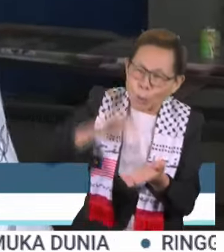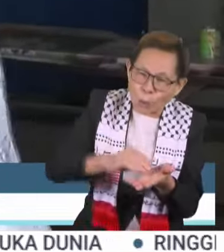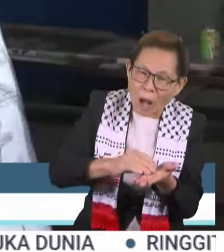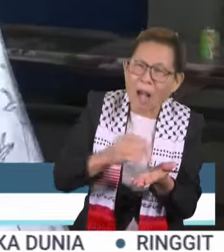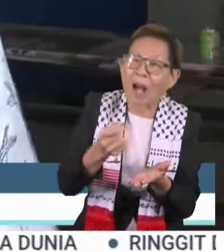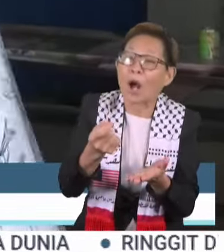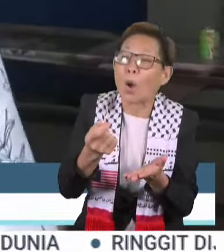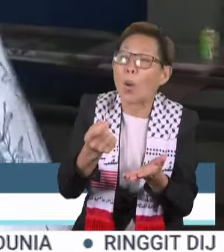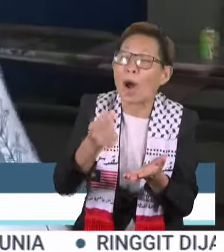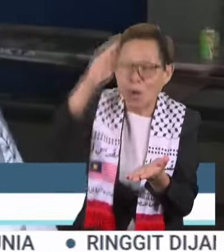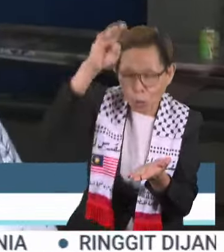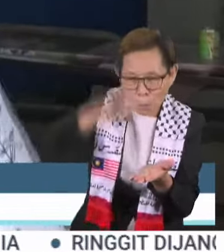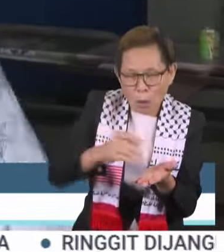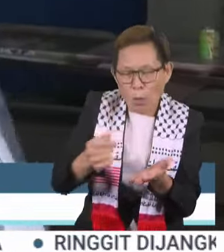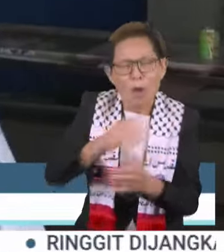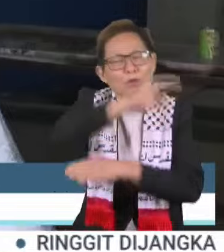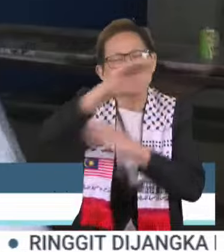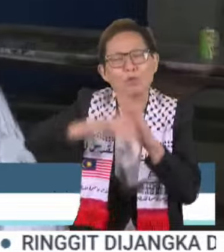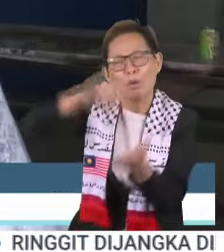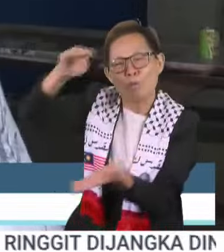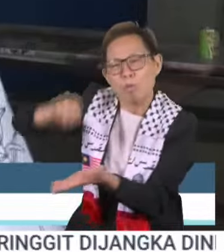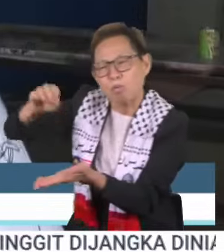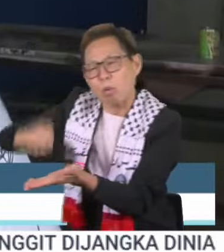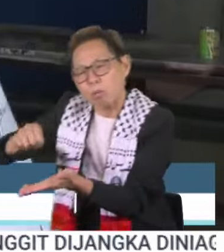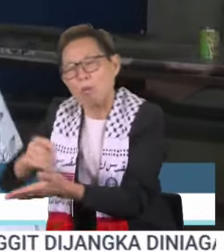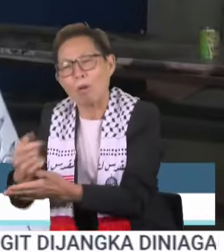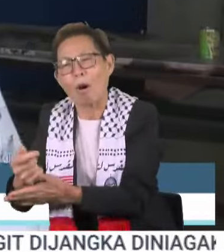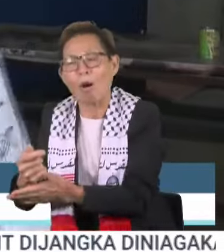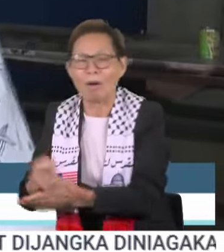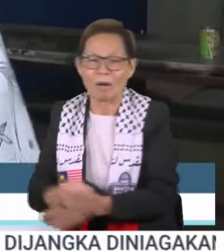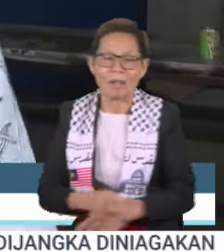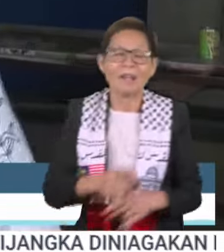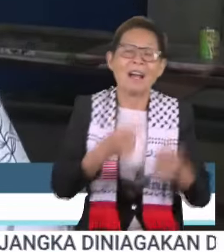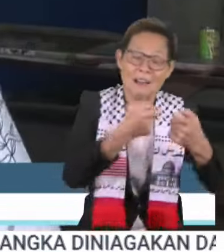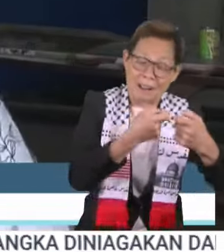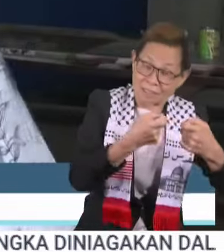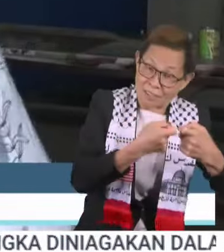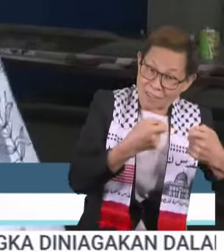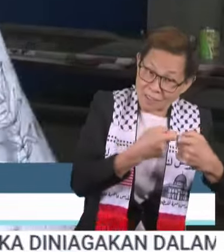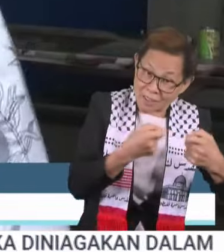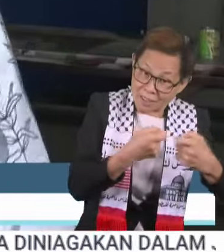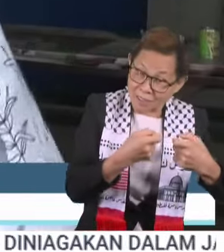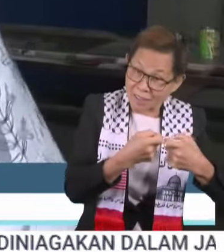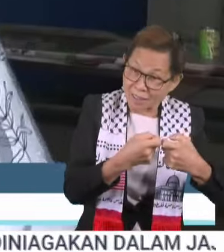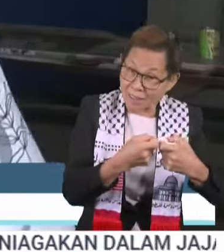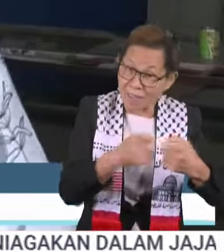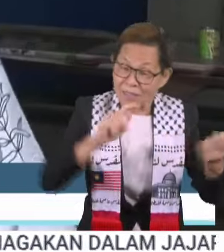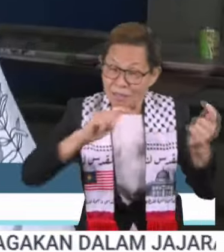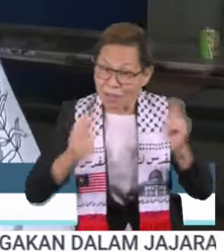kos, mengurangkan segala-galalah tarif elektrik ni, sebab elektrik ni